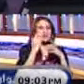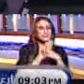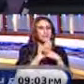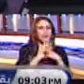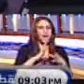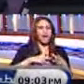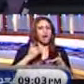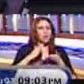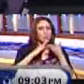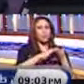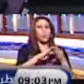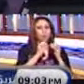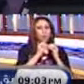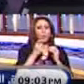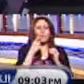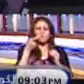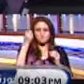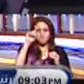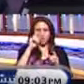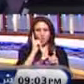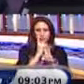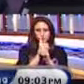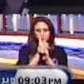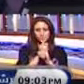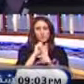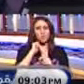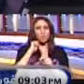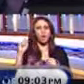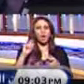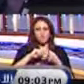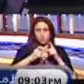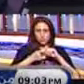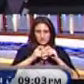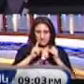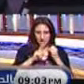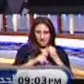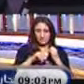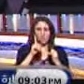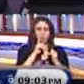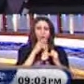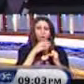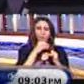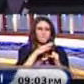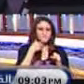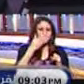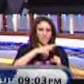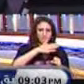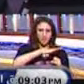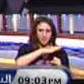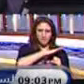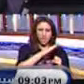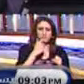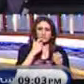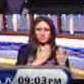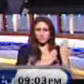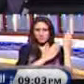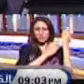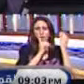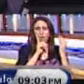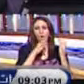تعتقد مثلا أن غدا متوقع أن الرئيس يصدر قرار باعتبار جميع الشهداء الذين سقطوا في